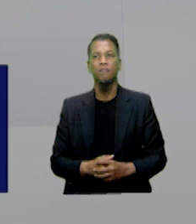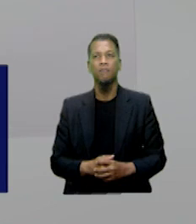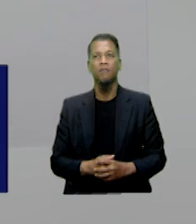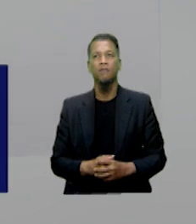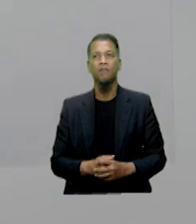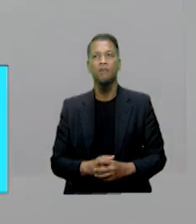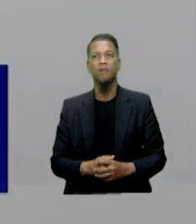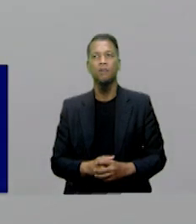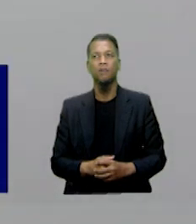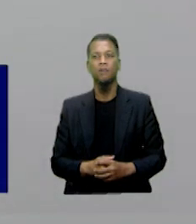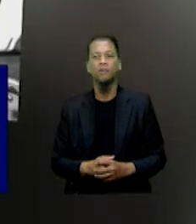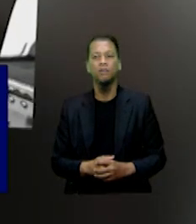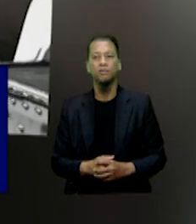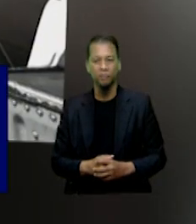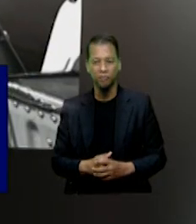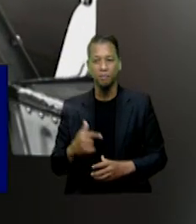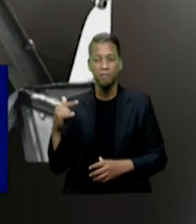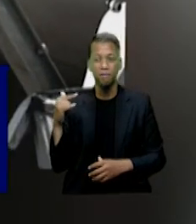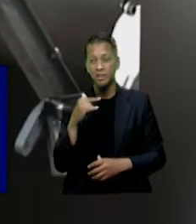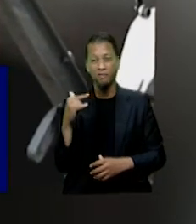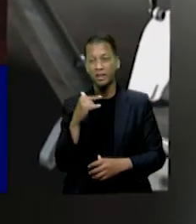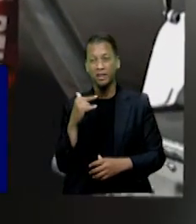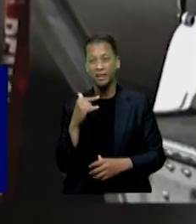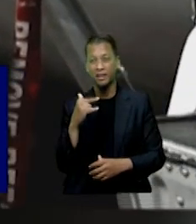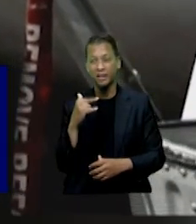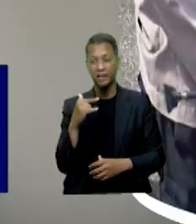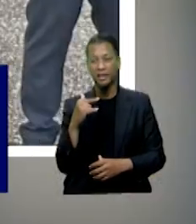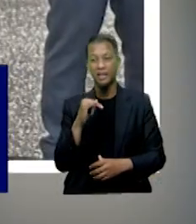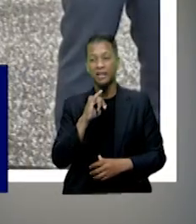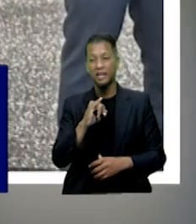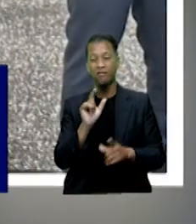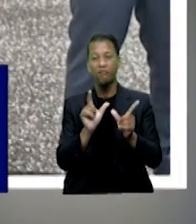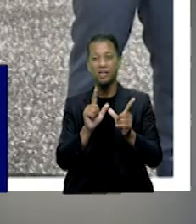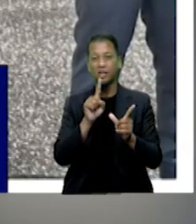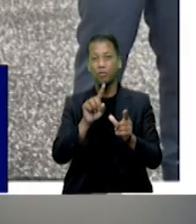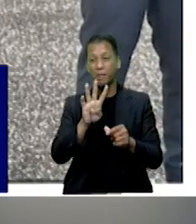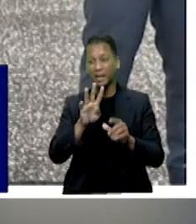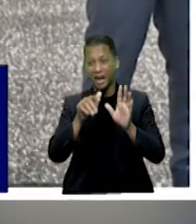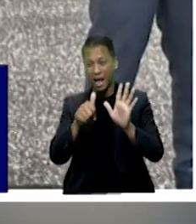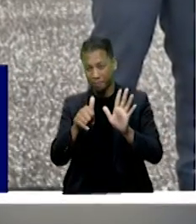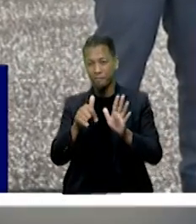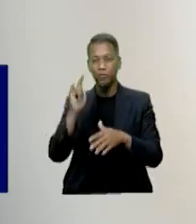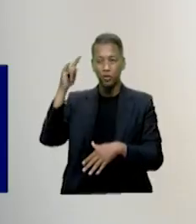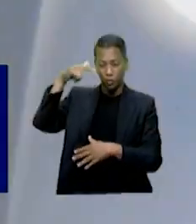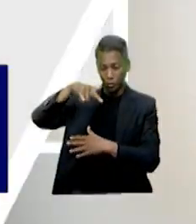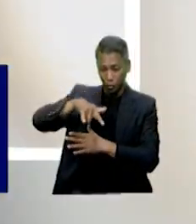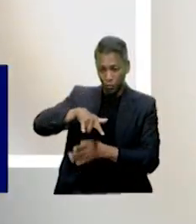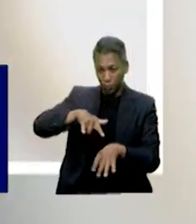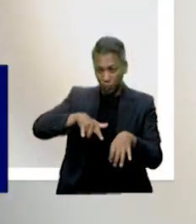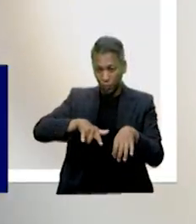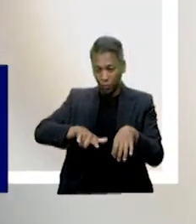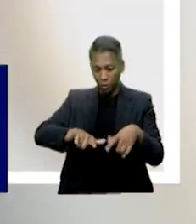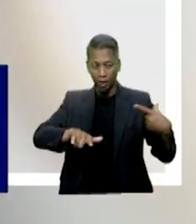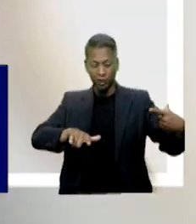Pesawat sipil Wings Air dengan nomor penerbangan IW-1646 ditembaki saat mendarat di Bandara Nob Goliat DKI Kabupaten